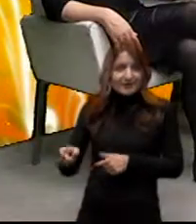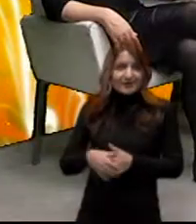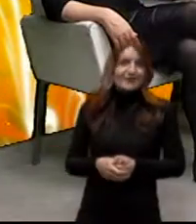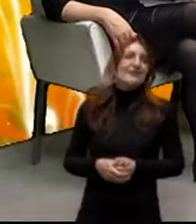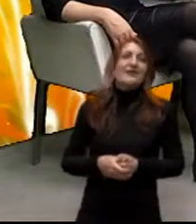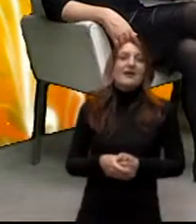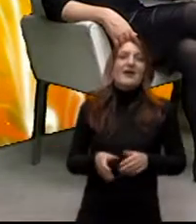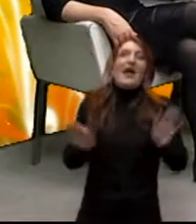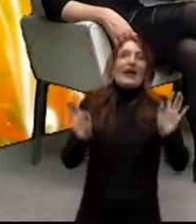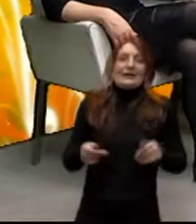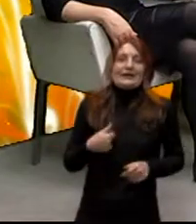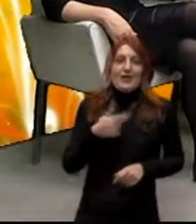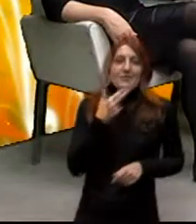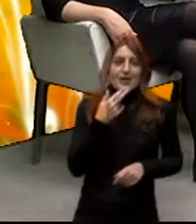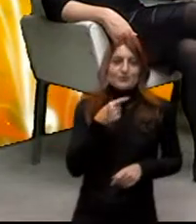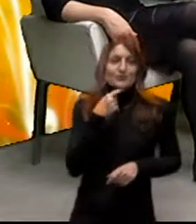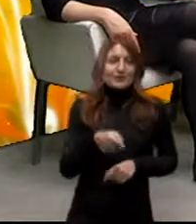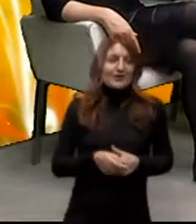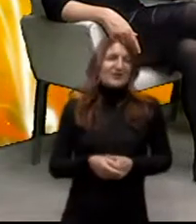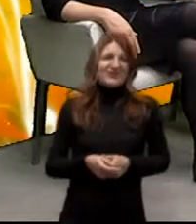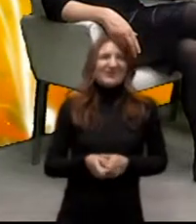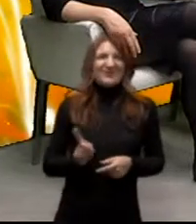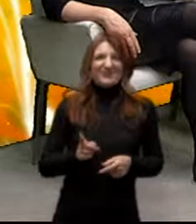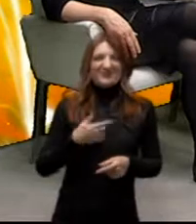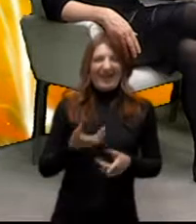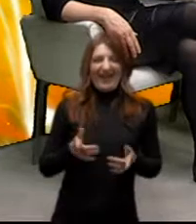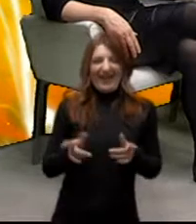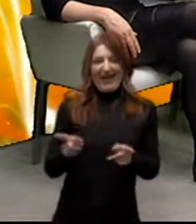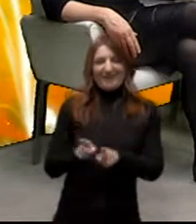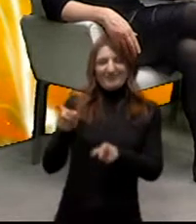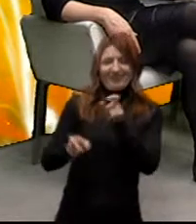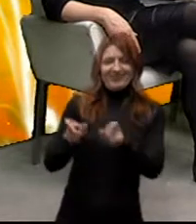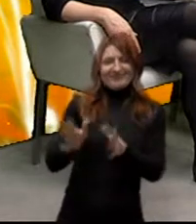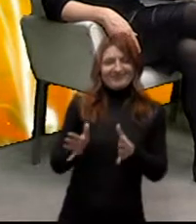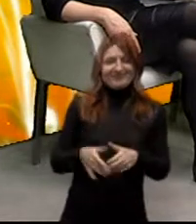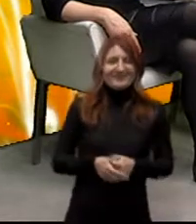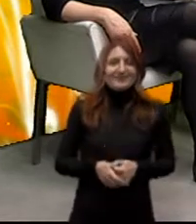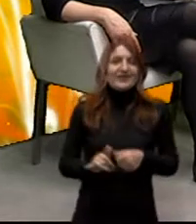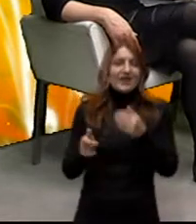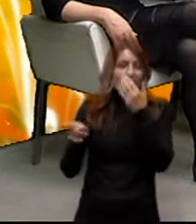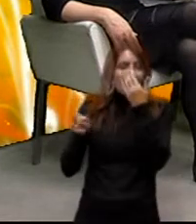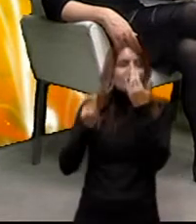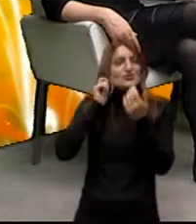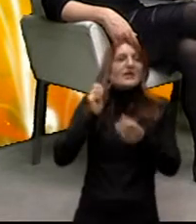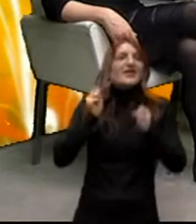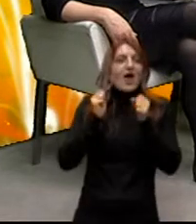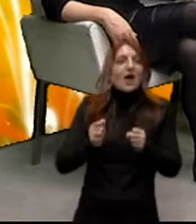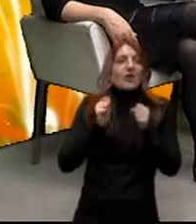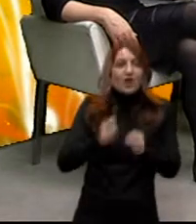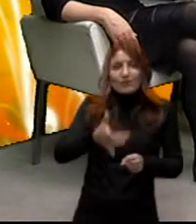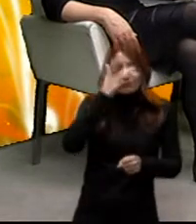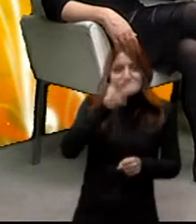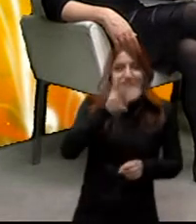Ako gledaju, neću ništa govoriti. Da. Dobro, ne bi smjela po pravilu, ali zaista umire eto od glavobolje. Tako